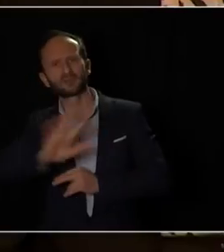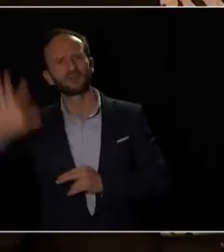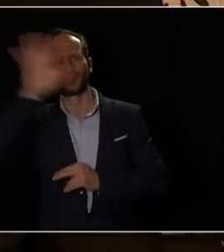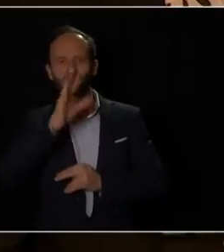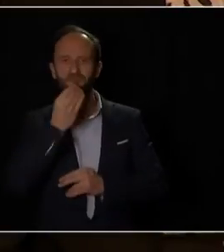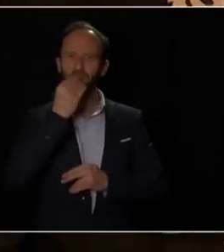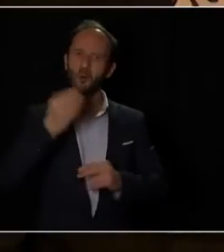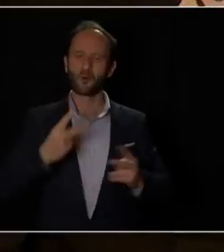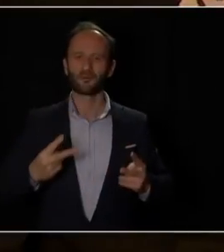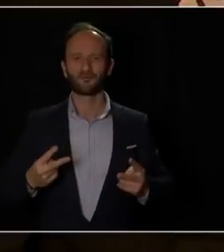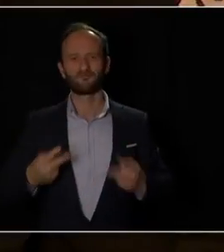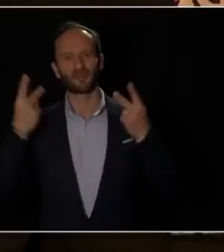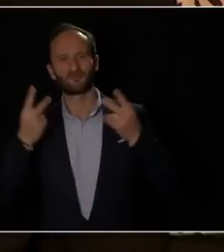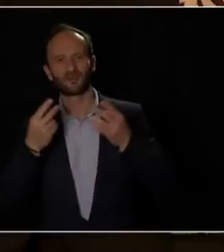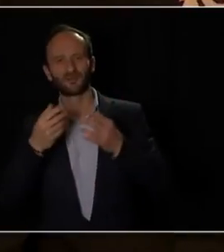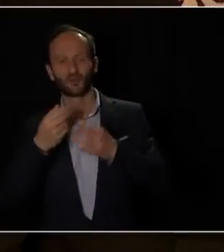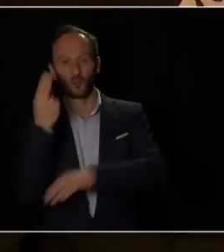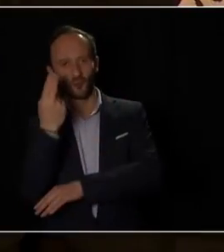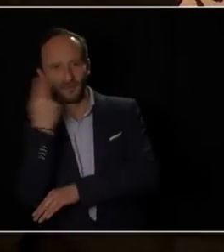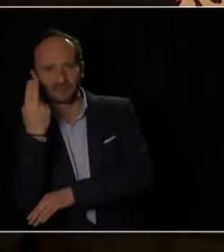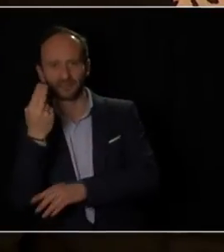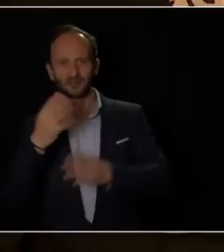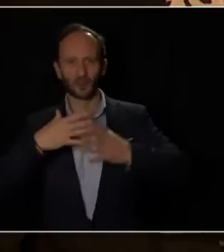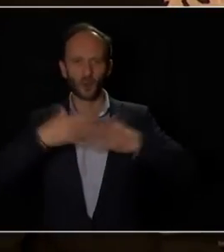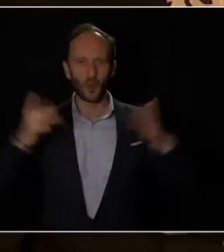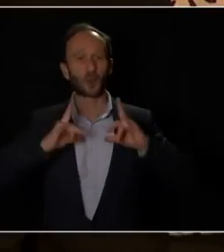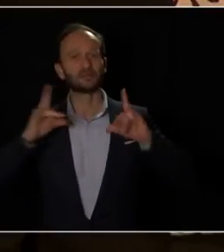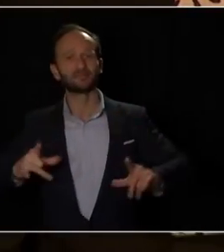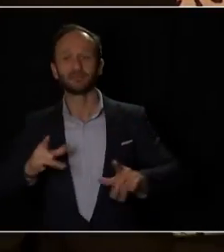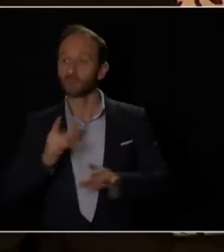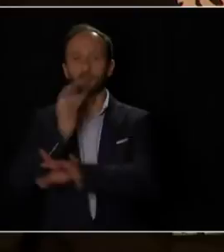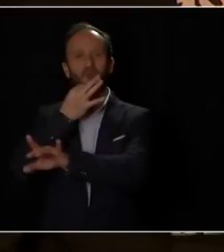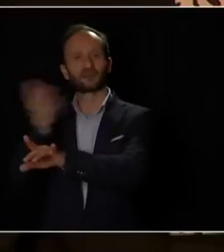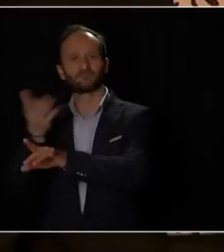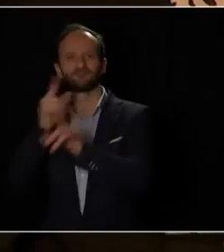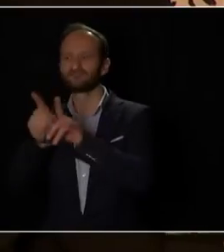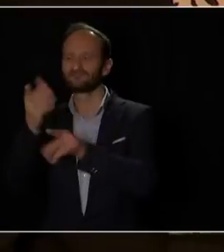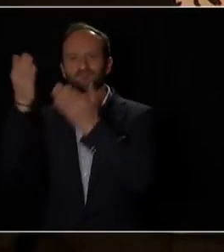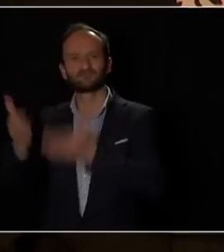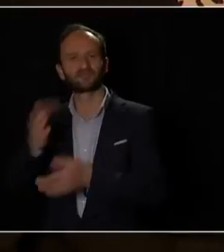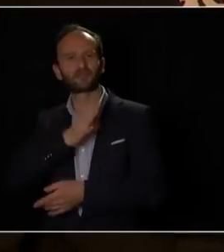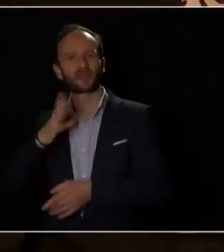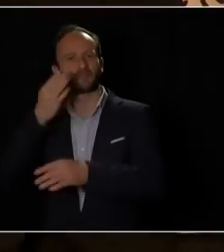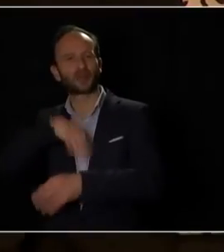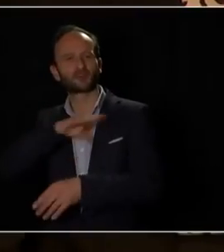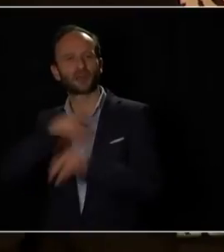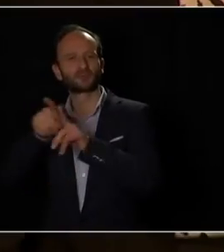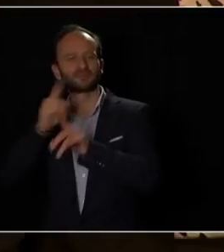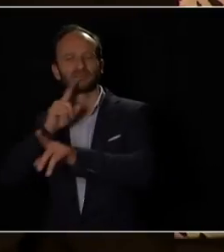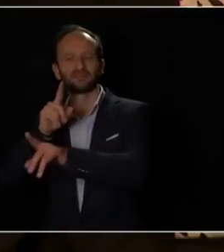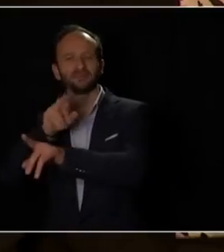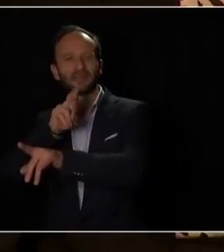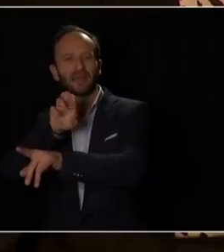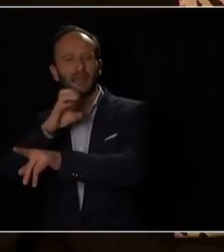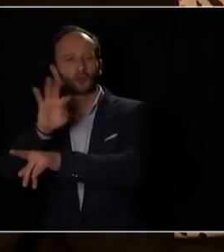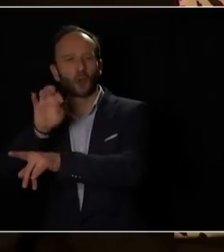lycées, d'une grande université. Je profite pour saluer Madame la rectrice et le président de l'université qui sont présents avec nous. Et c'est